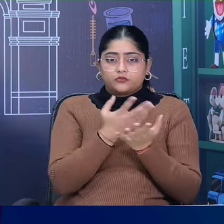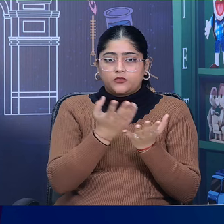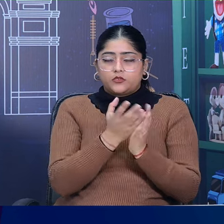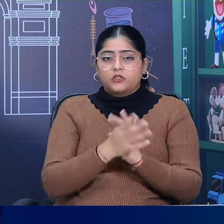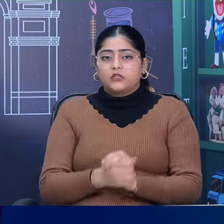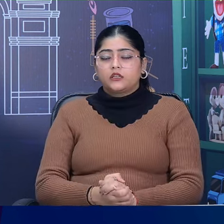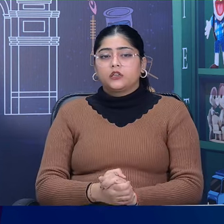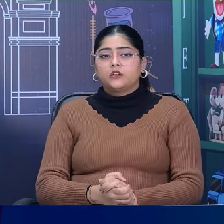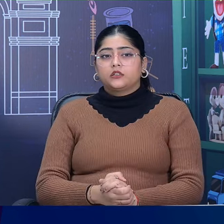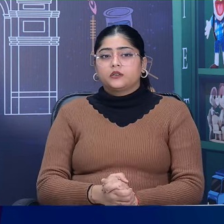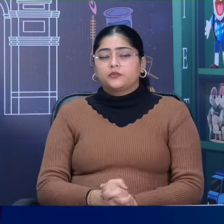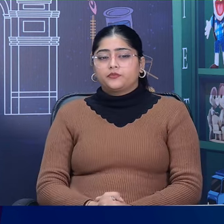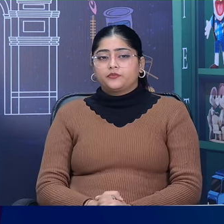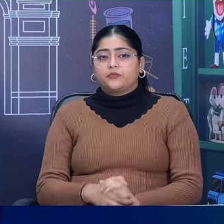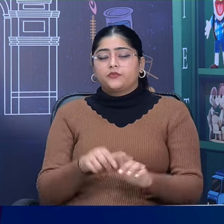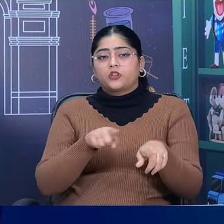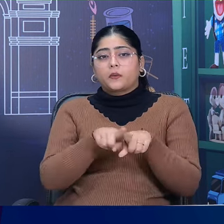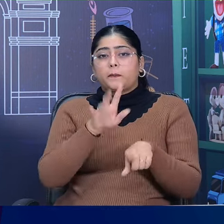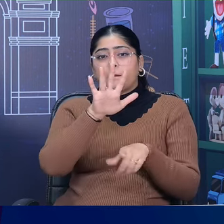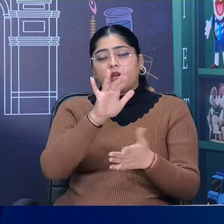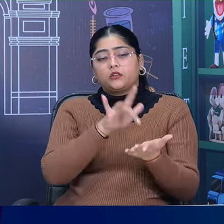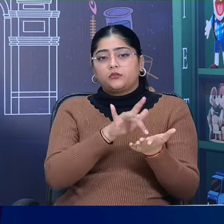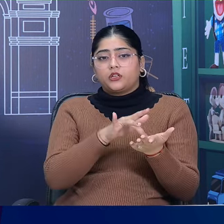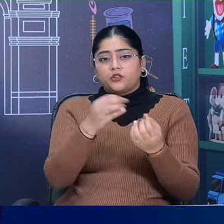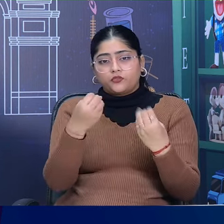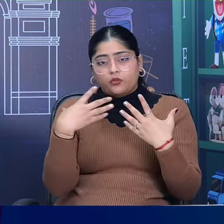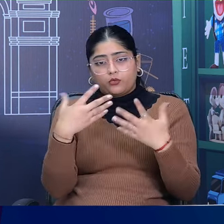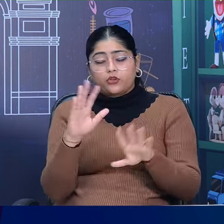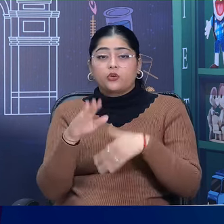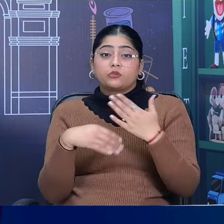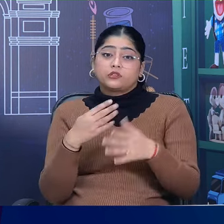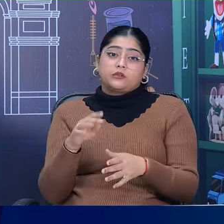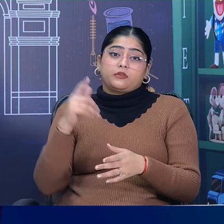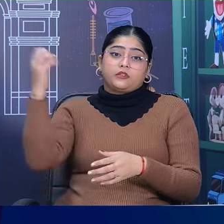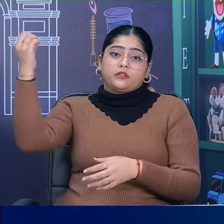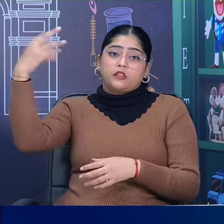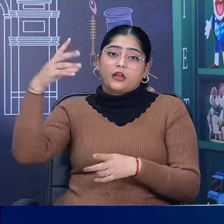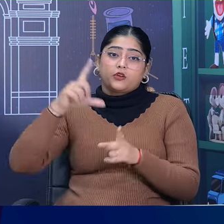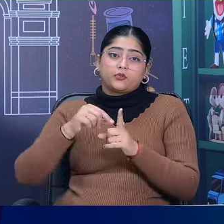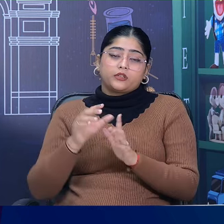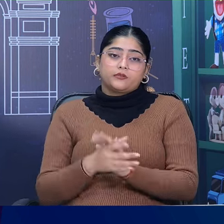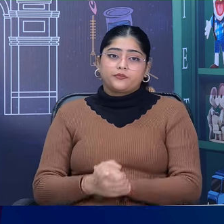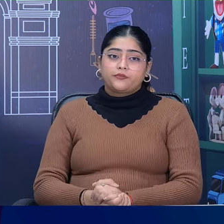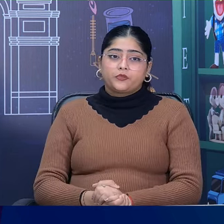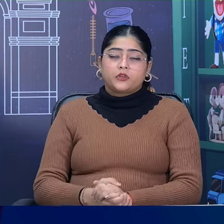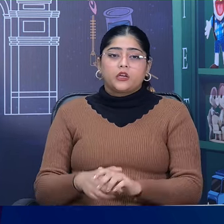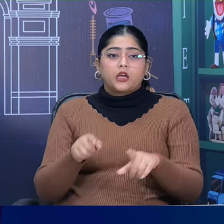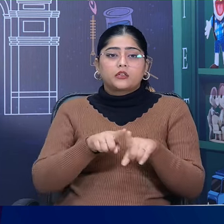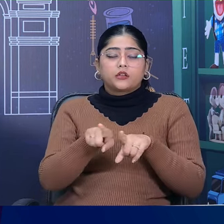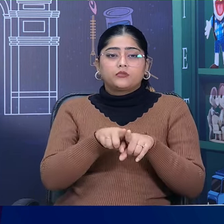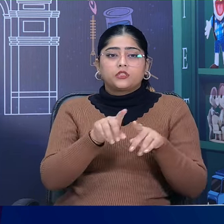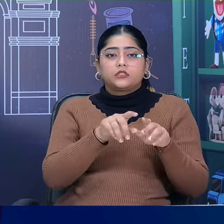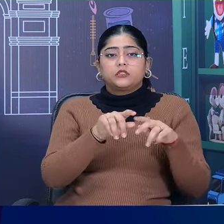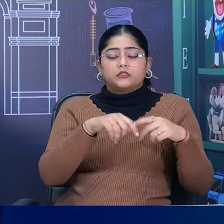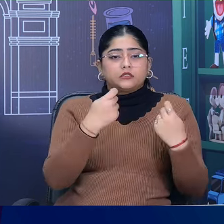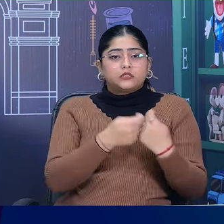जा सकता है तो ही वो पांच लाइटें लगेंगी तो ग्रामसभा में जो लोग हैं जिन्होंने अपने प्रतिनिधियों को चुना है